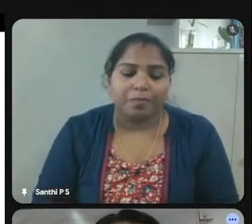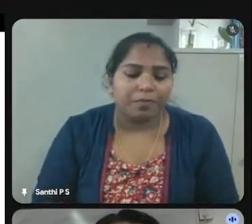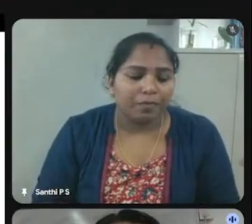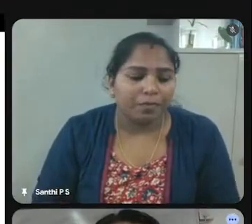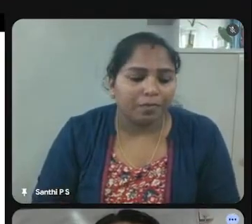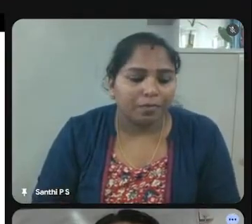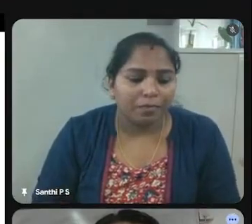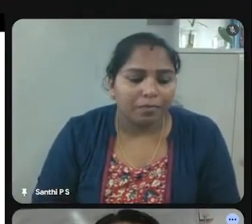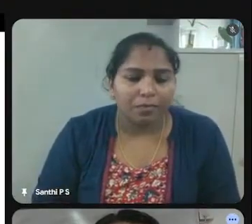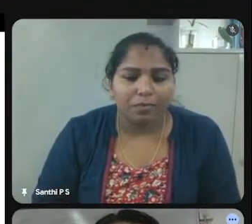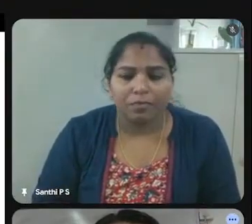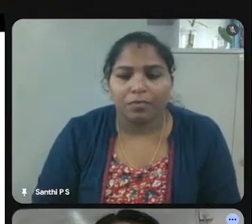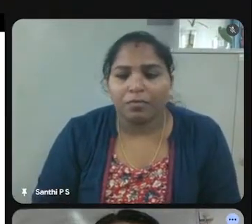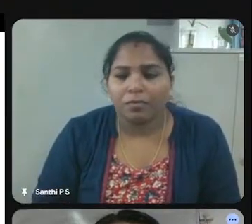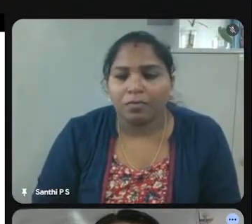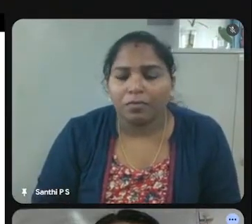താങ്ക് യു.